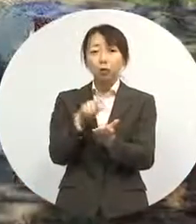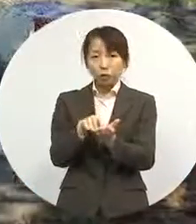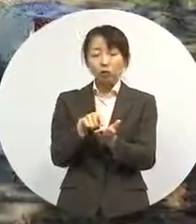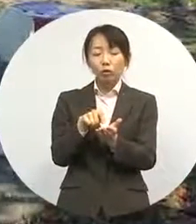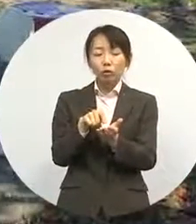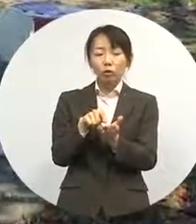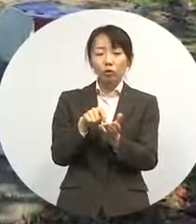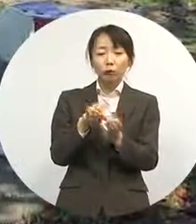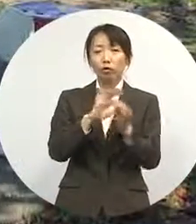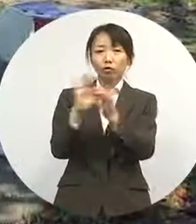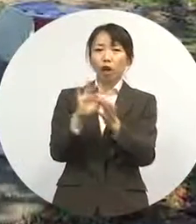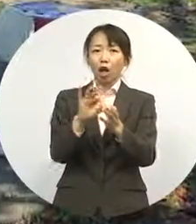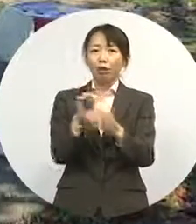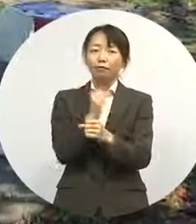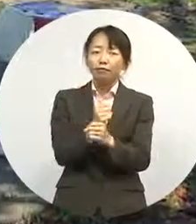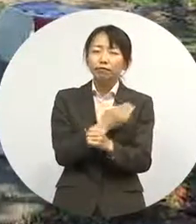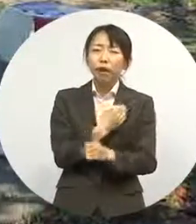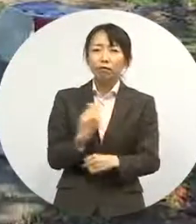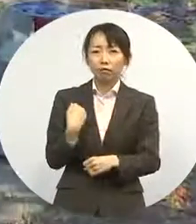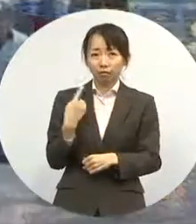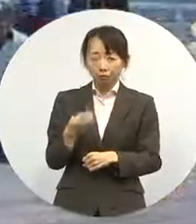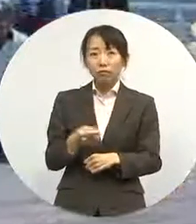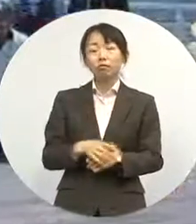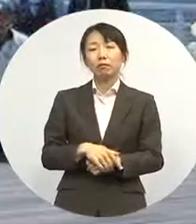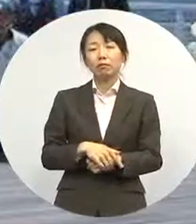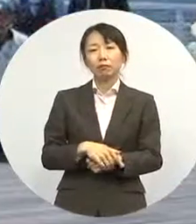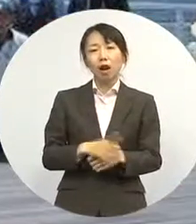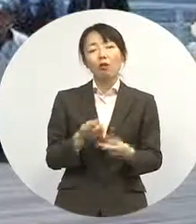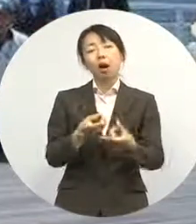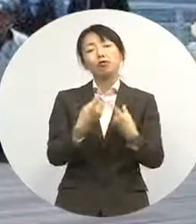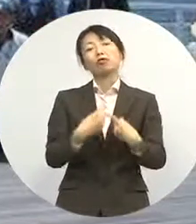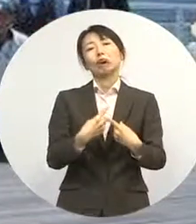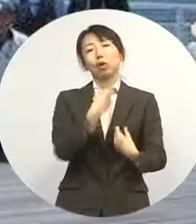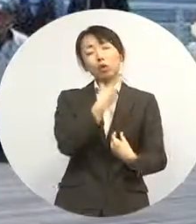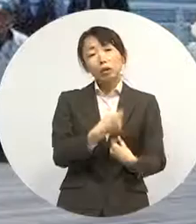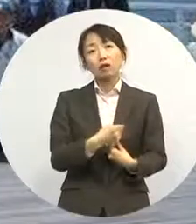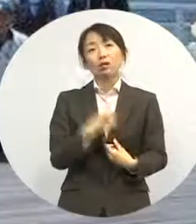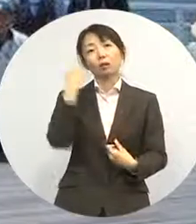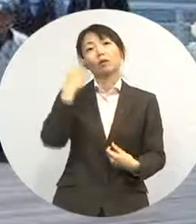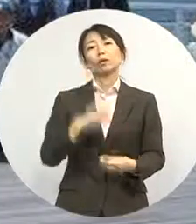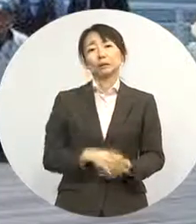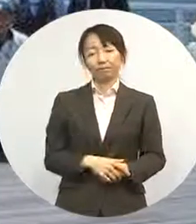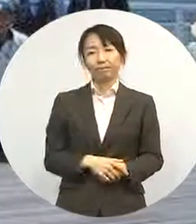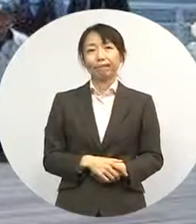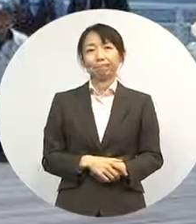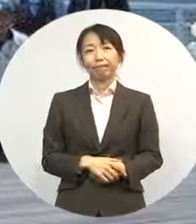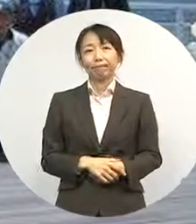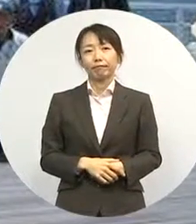役立ってますので、ぜひそういった面で入会していただきたいと思っております。